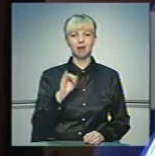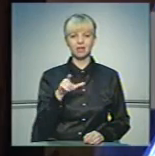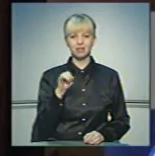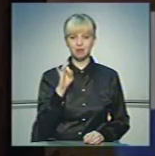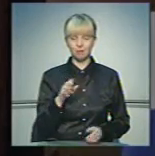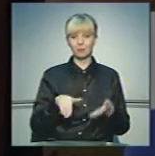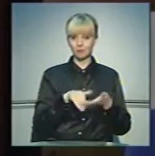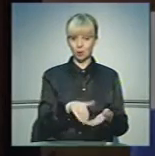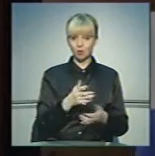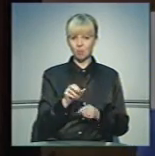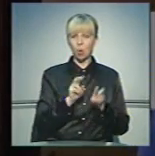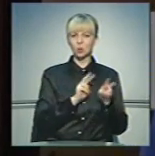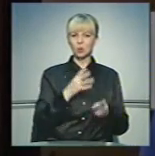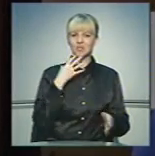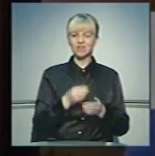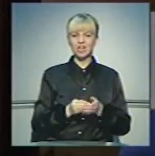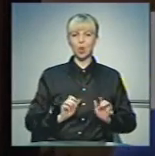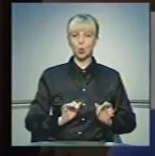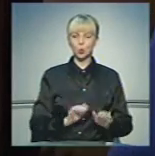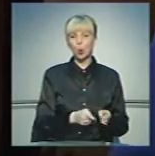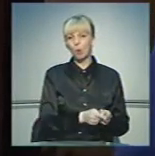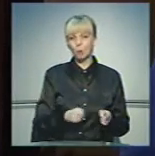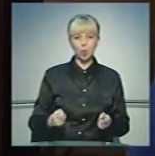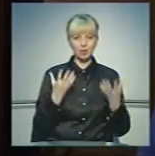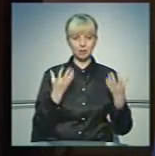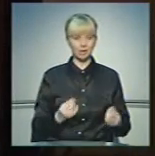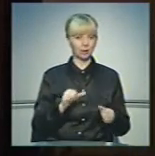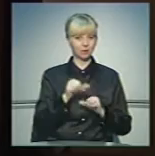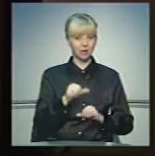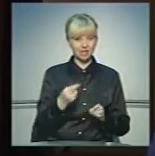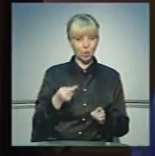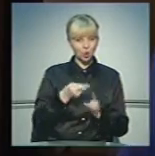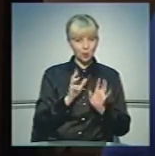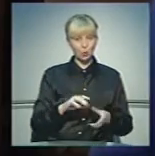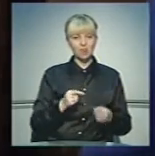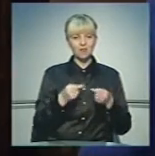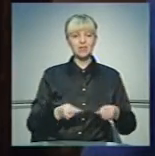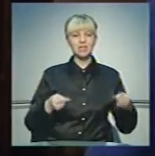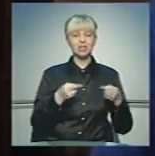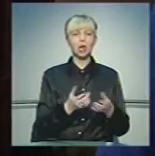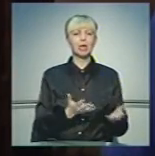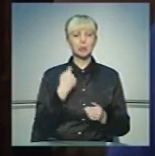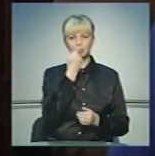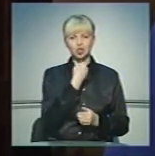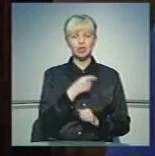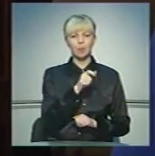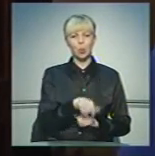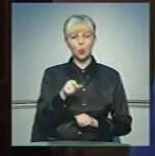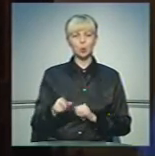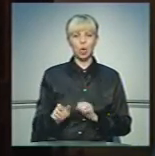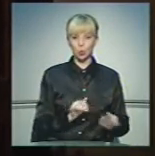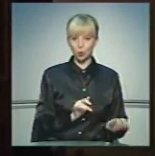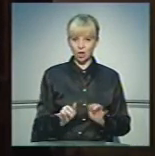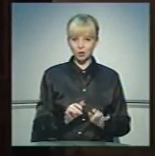якого вони зможуть відстежувати свій рух протягом дня. Крім того, додаток буде визначати так само, яким чином люди